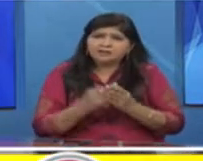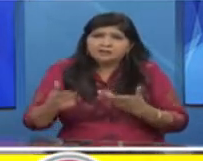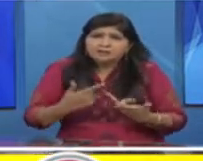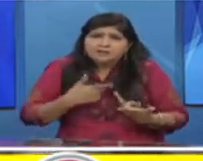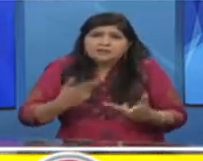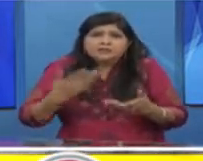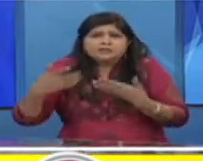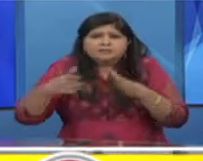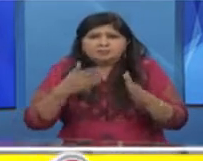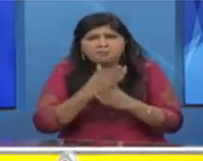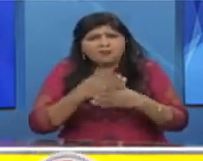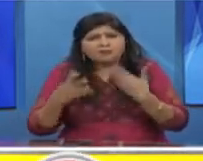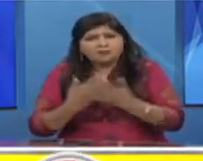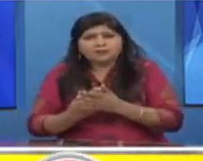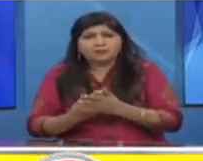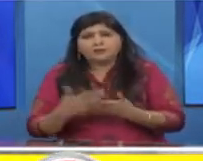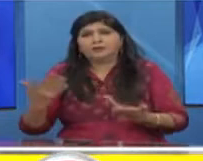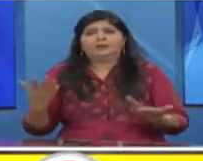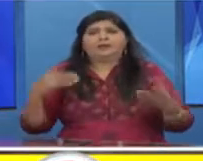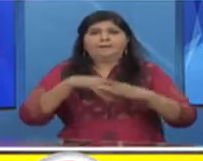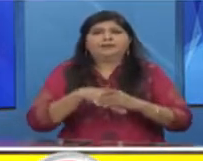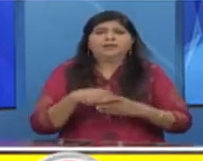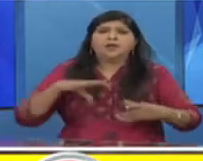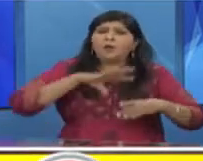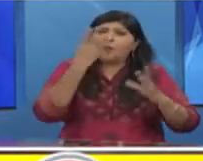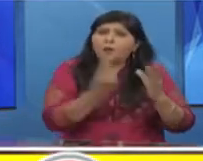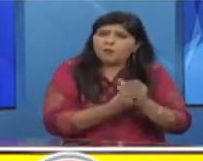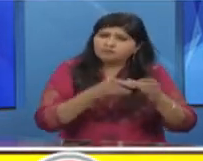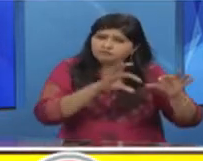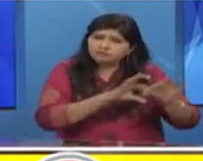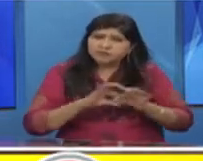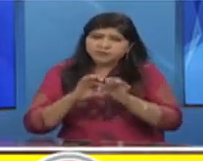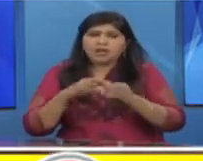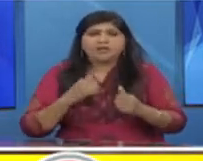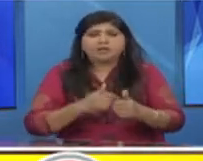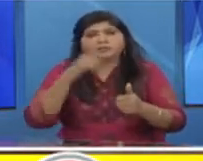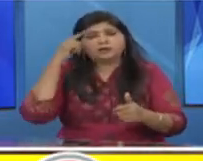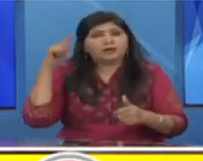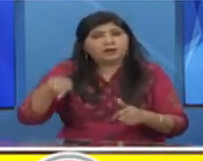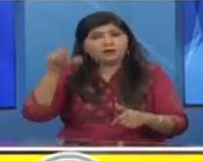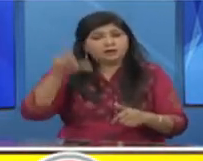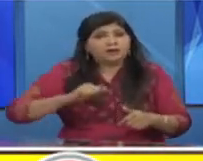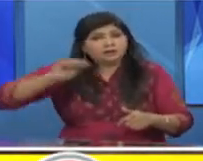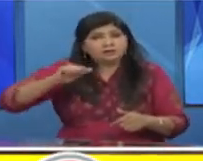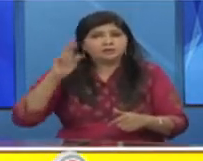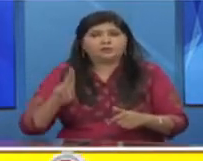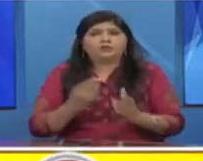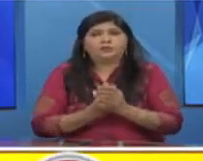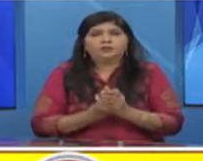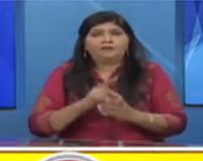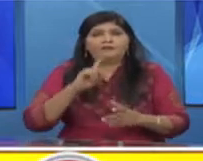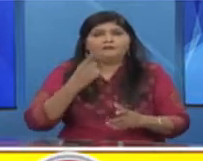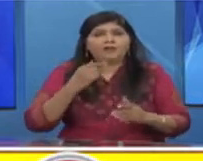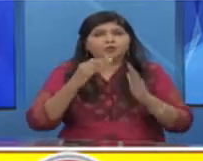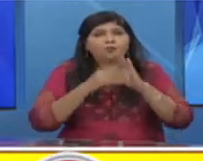किसी भी भेदभाव की गुंजाइश न बचे। साथियों, हम सब जानते हैं कि भारत के प्रथम गृह मंत्री के